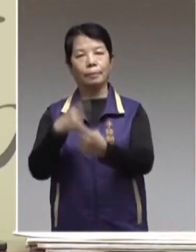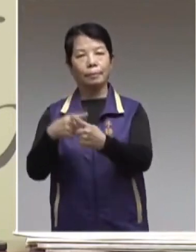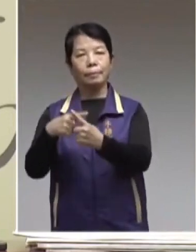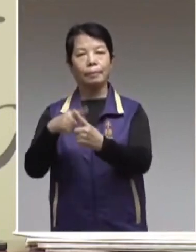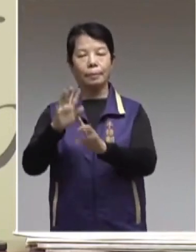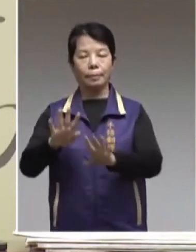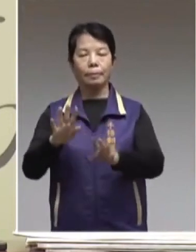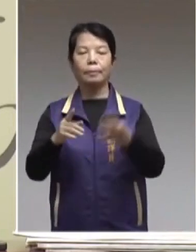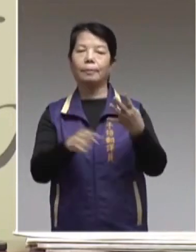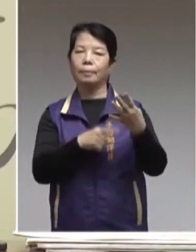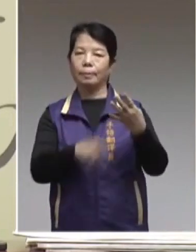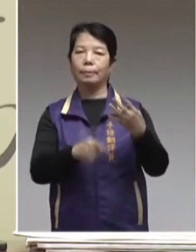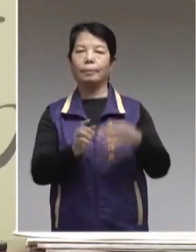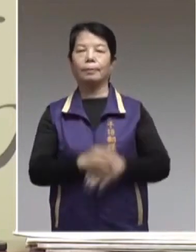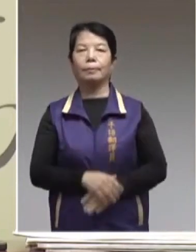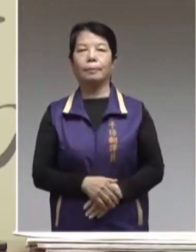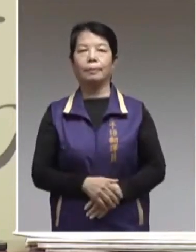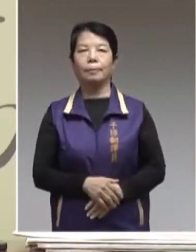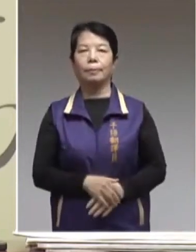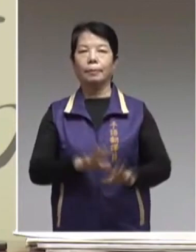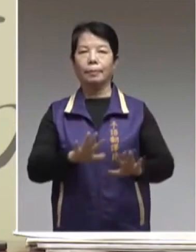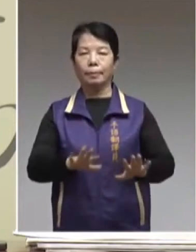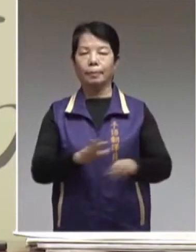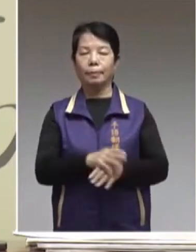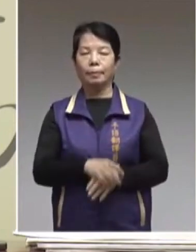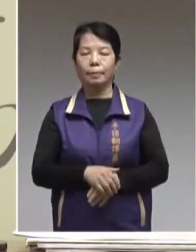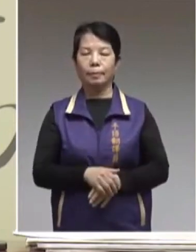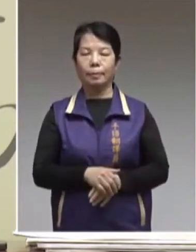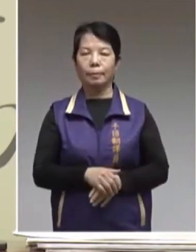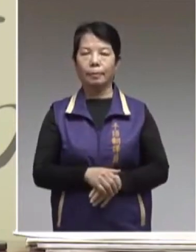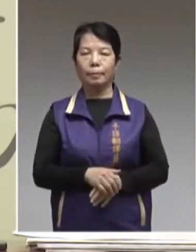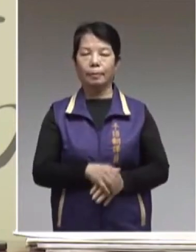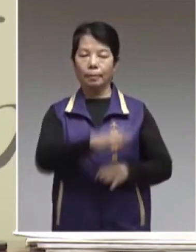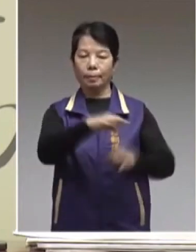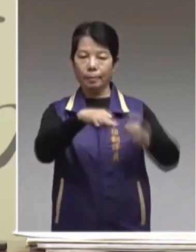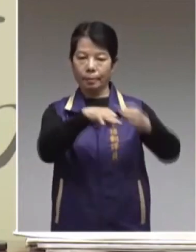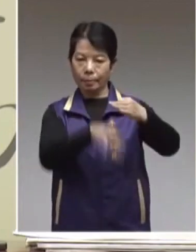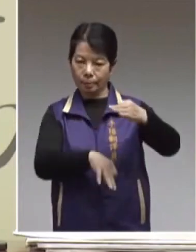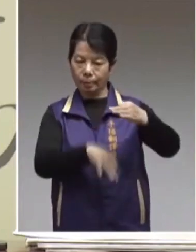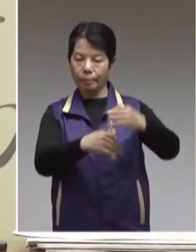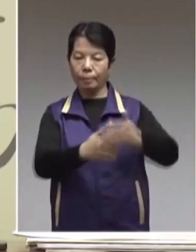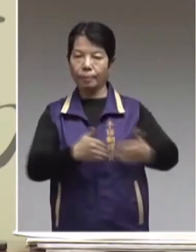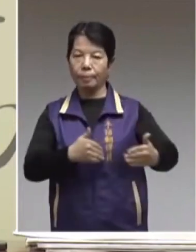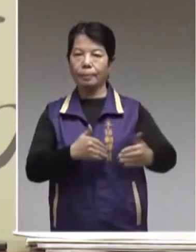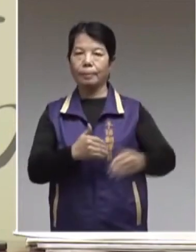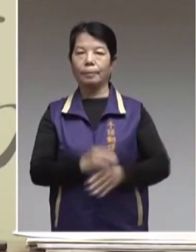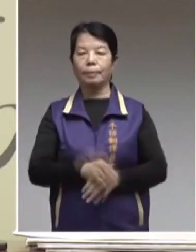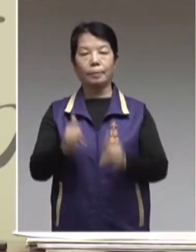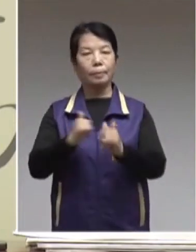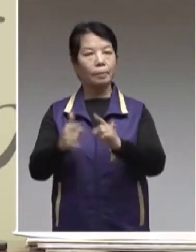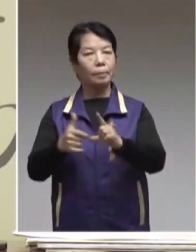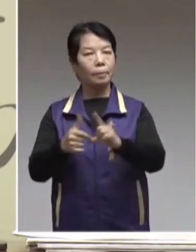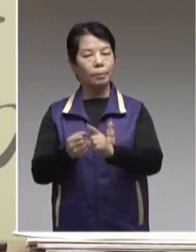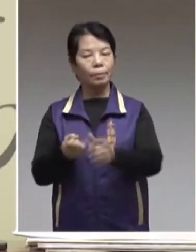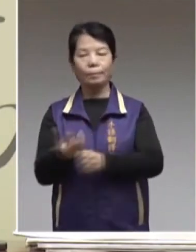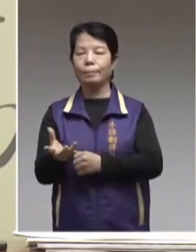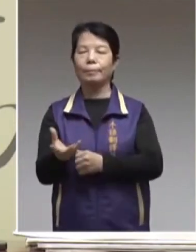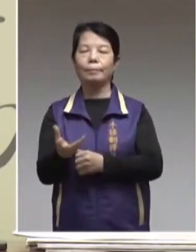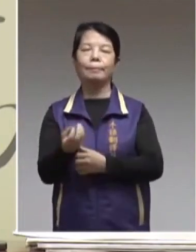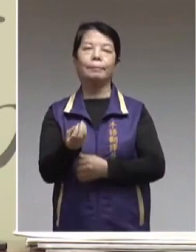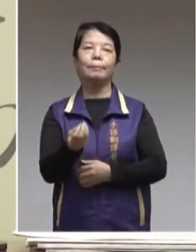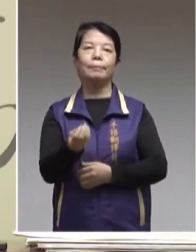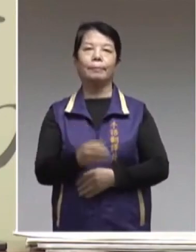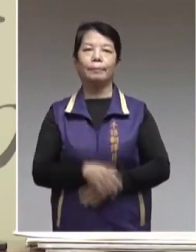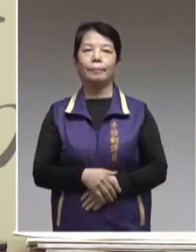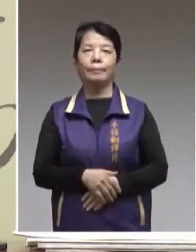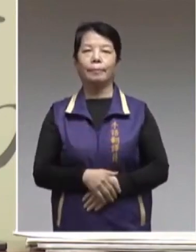4案。因为已经被我们框列隔离哦，所以并没有社区传播的风险。那另